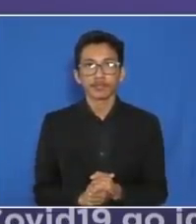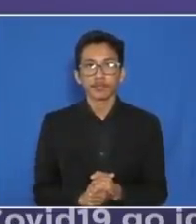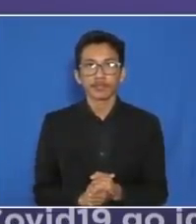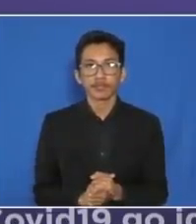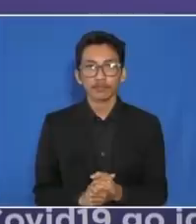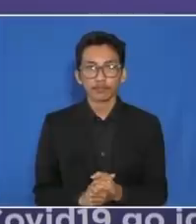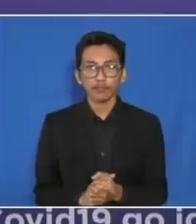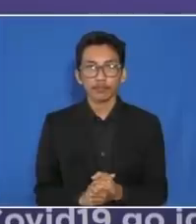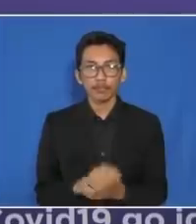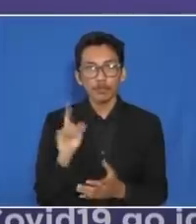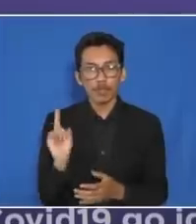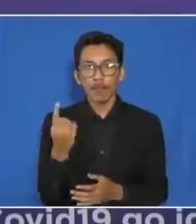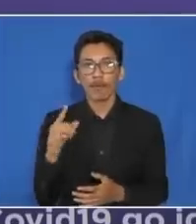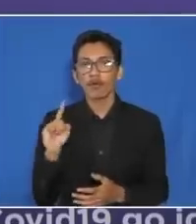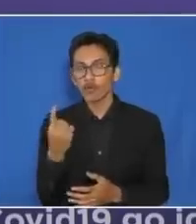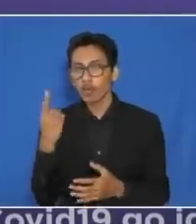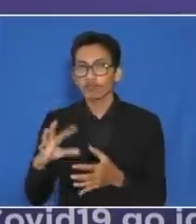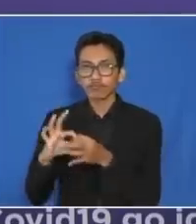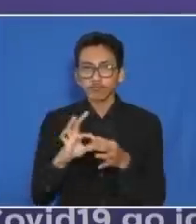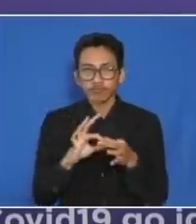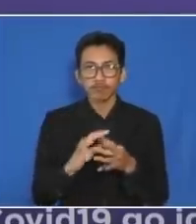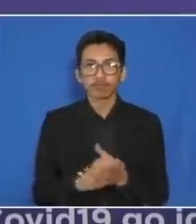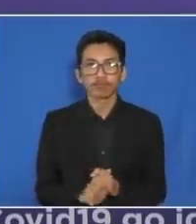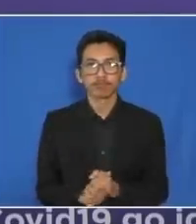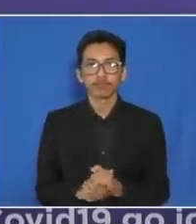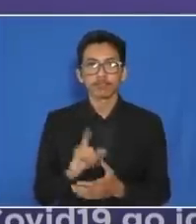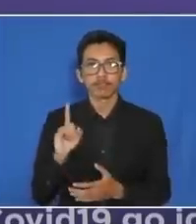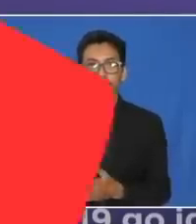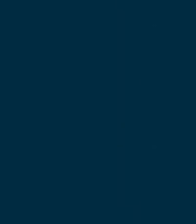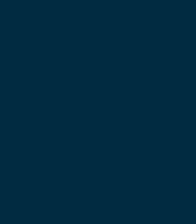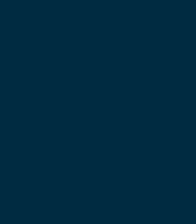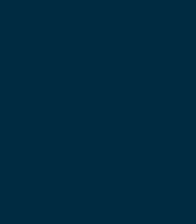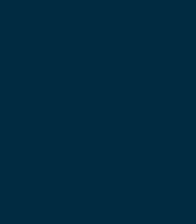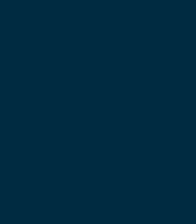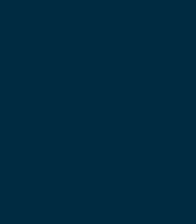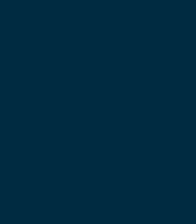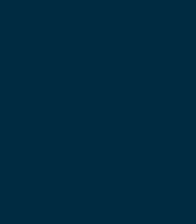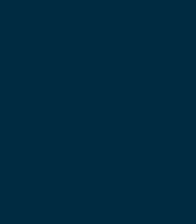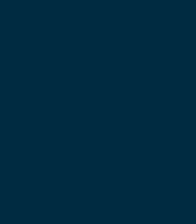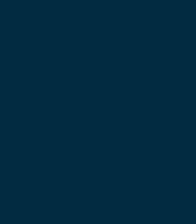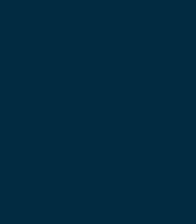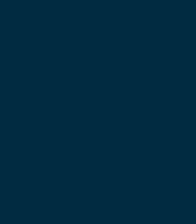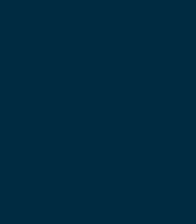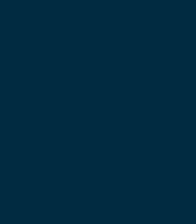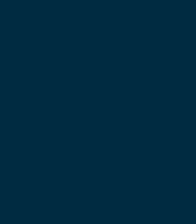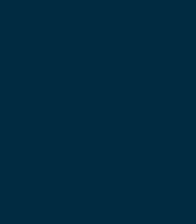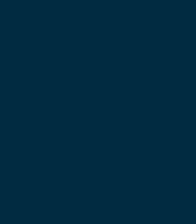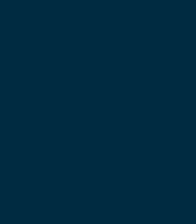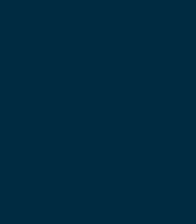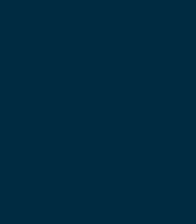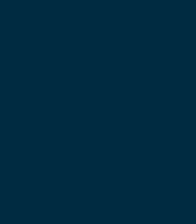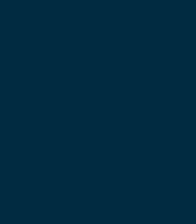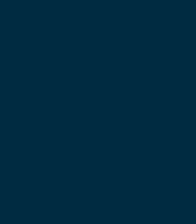bersatu salam tangguh salam kemanusiaan wassalamu'alaikum warahmatullahi